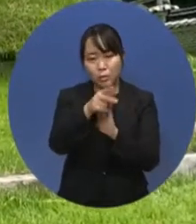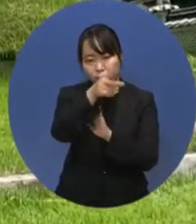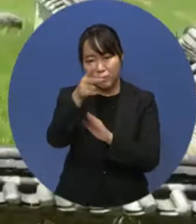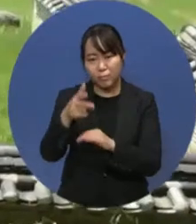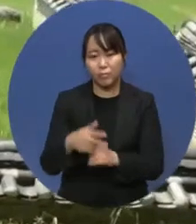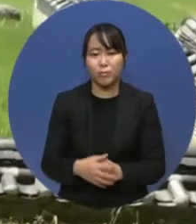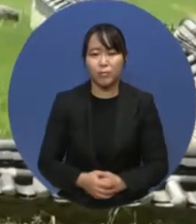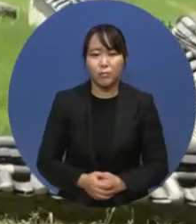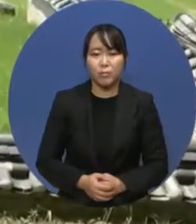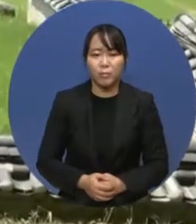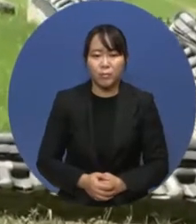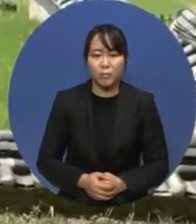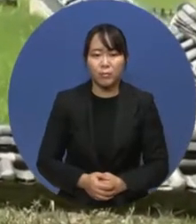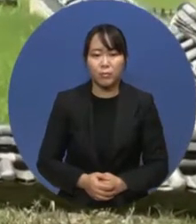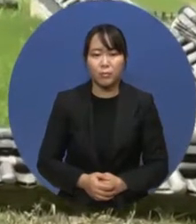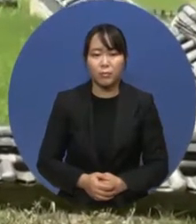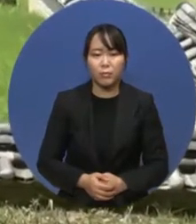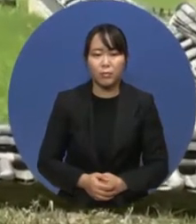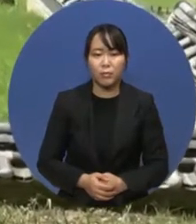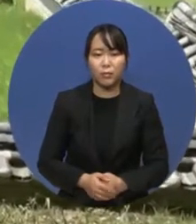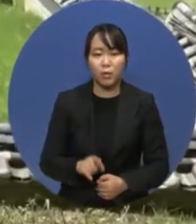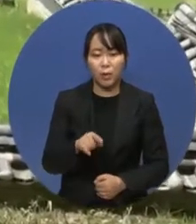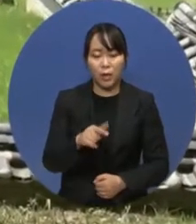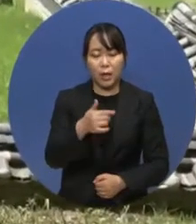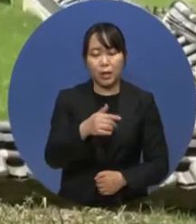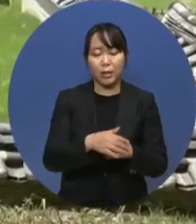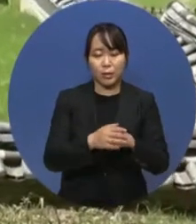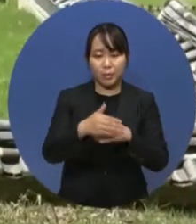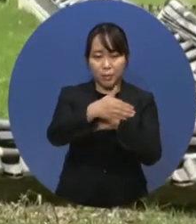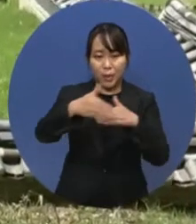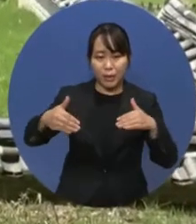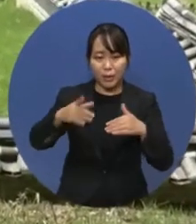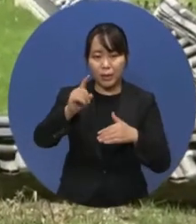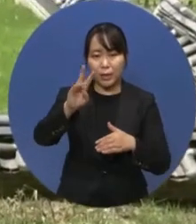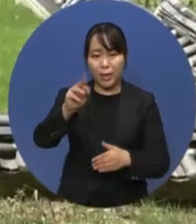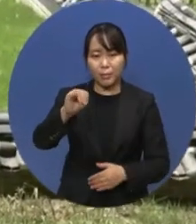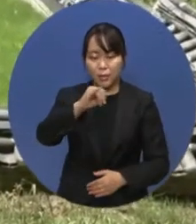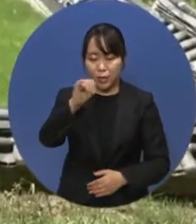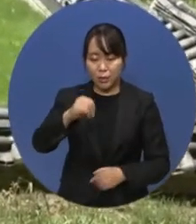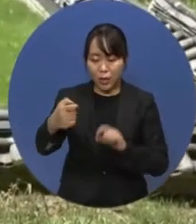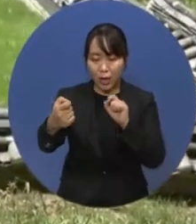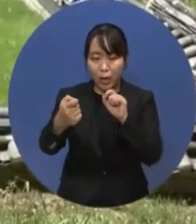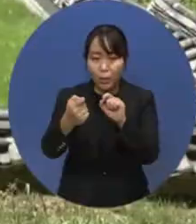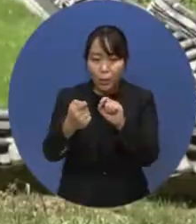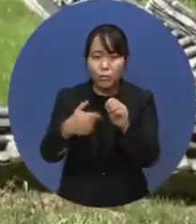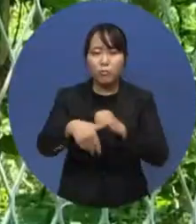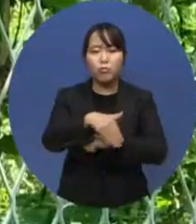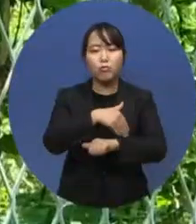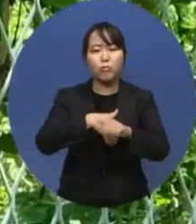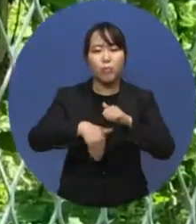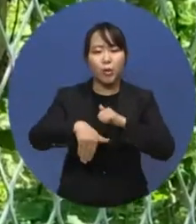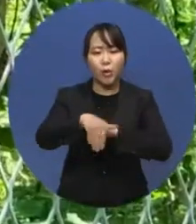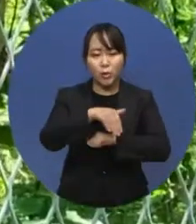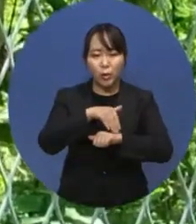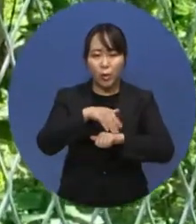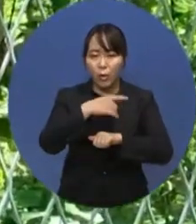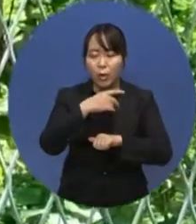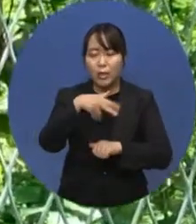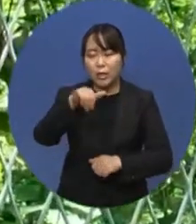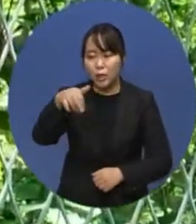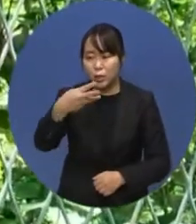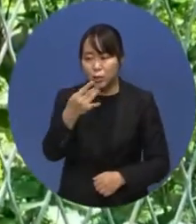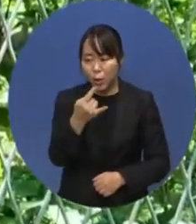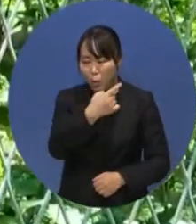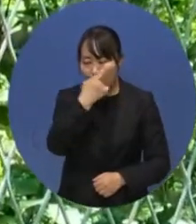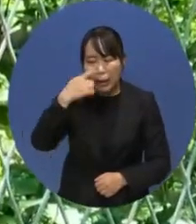취재했습니다. 경순왕릉은 남방한계선 DMZ와 인접해 있고 주변이 미확인 지뢰지대로 남아있는